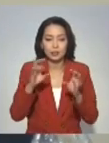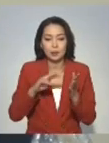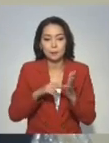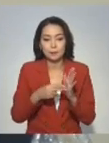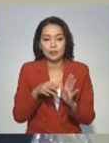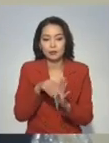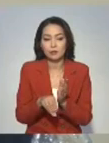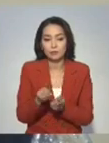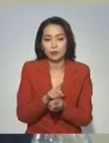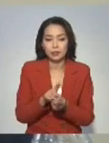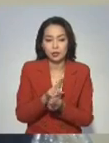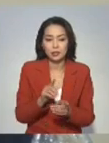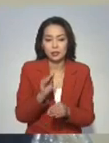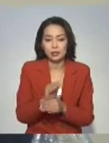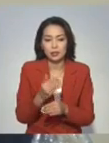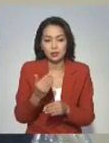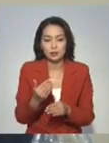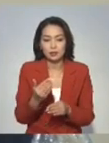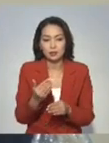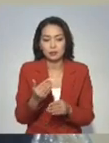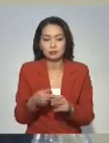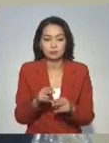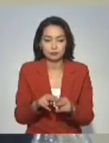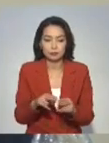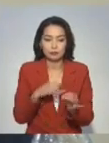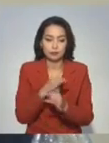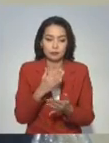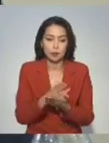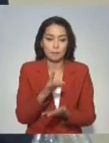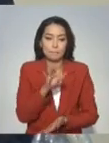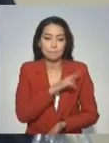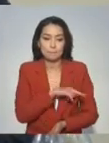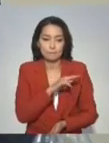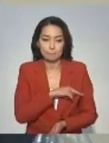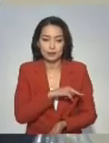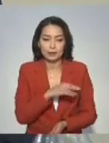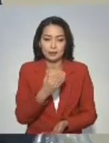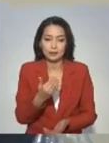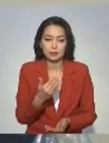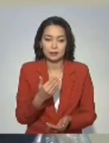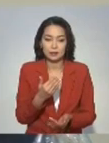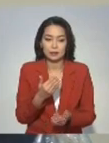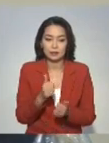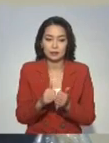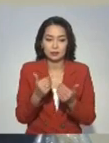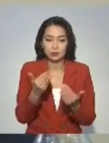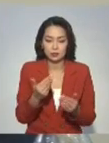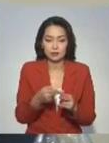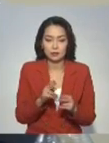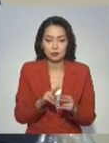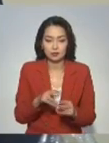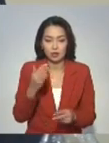внесение изменений в дополнение некоторых законодательных актов по вопросам реализации отдельных поручений главы